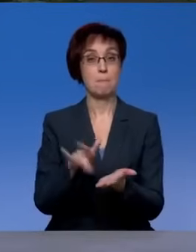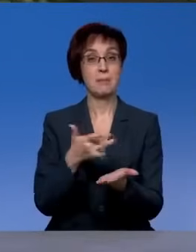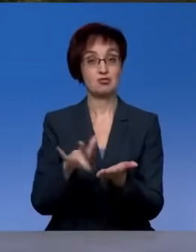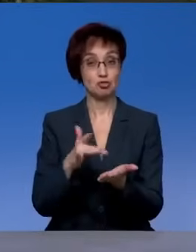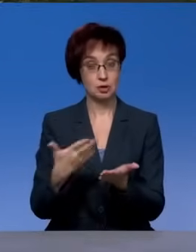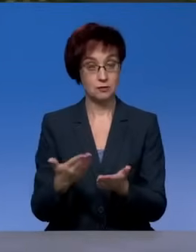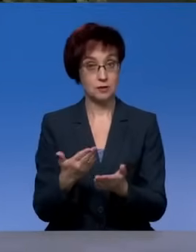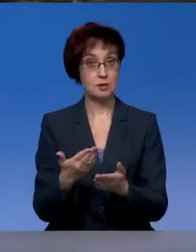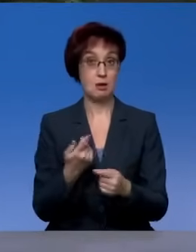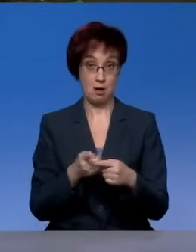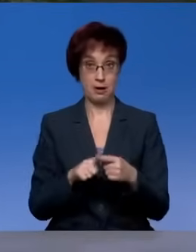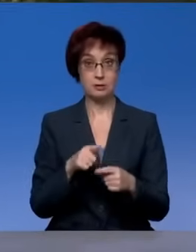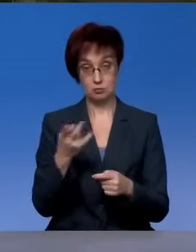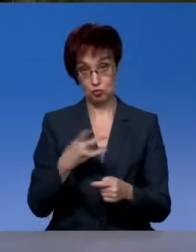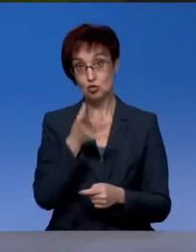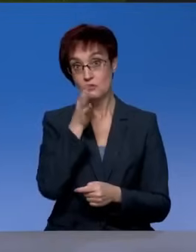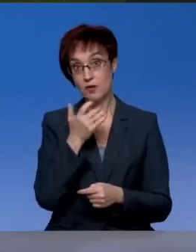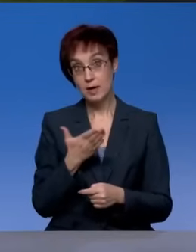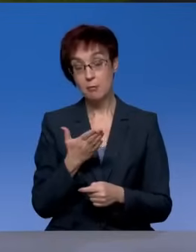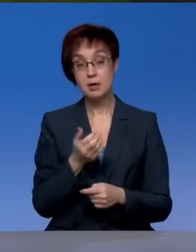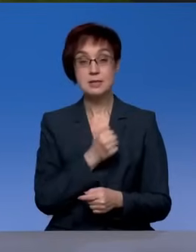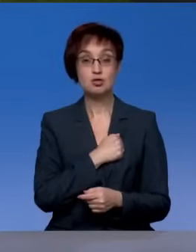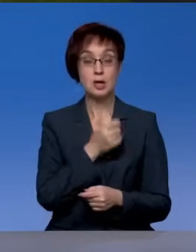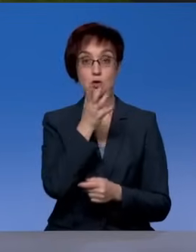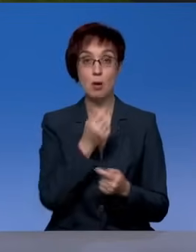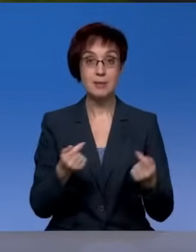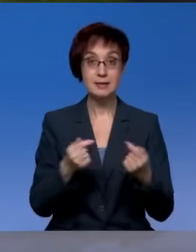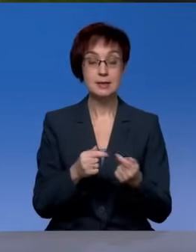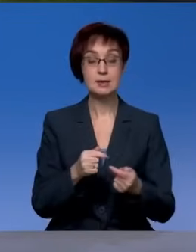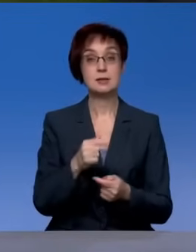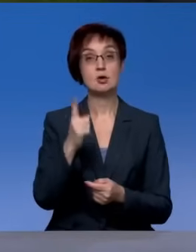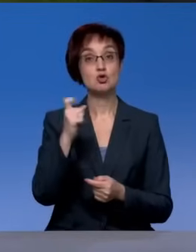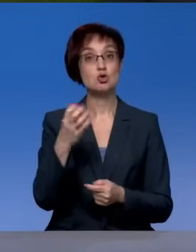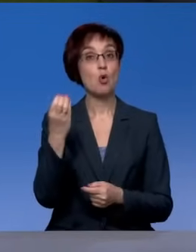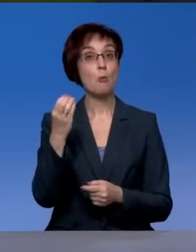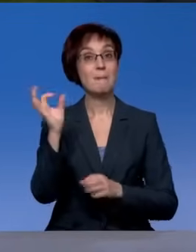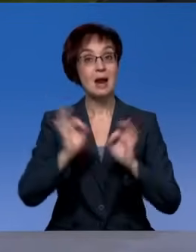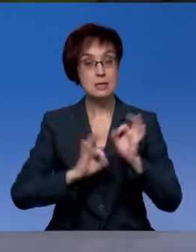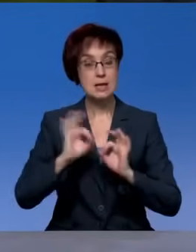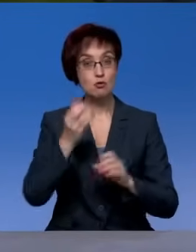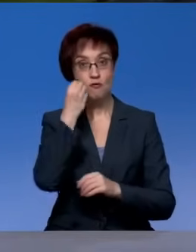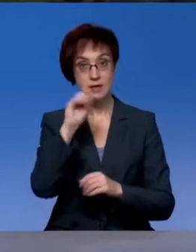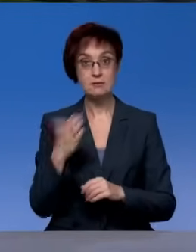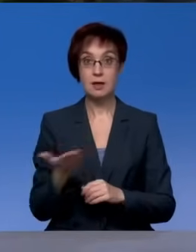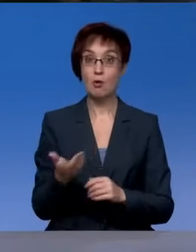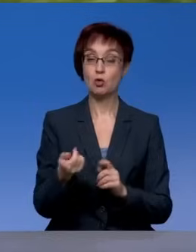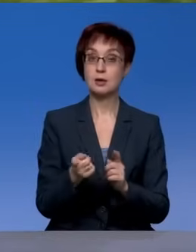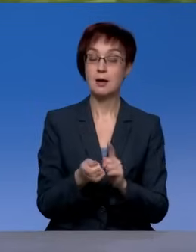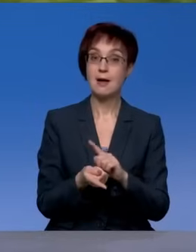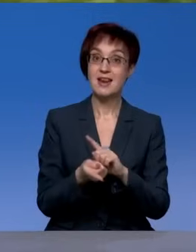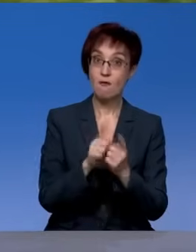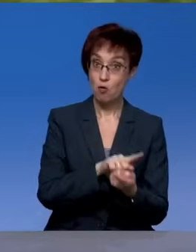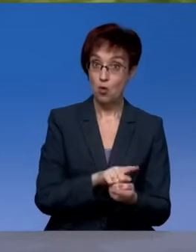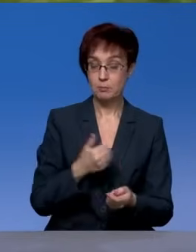сожалению, определить стопроцентную, к примеру, эффективность такой-то реформы мы не можем до того, как мы по этой реформе